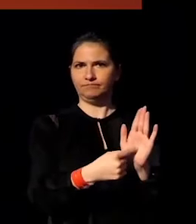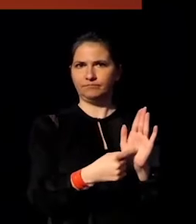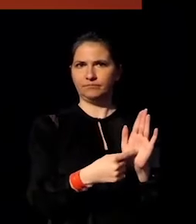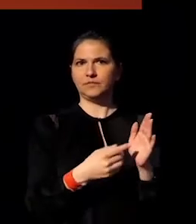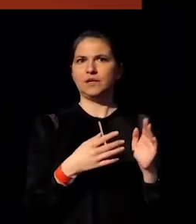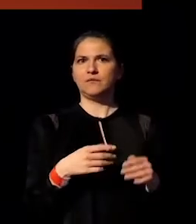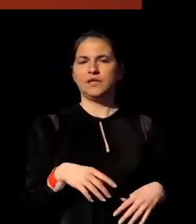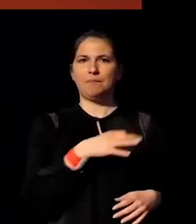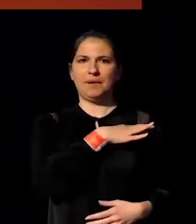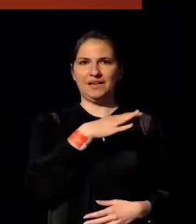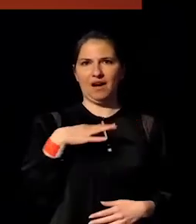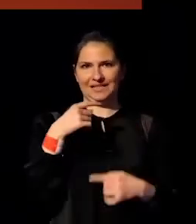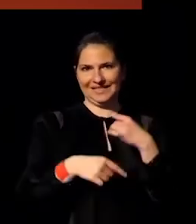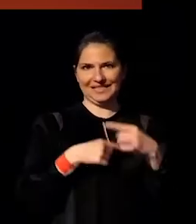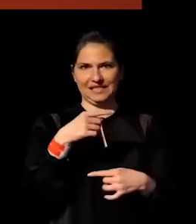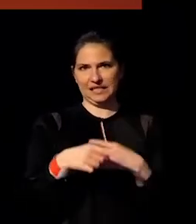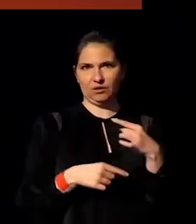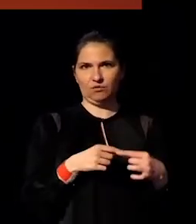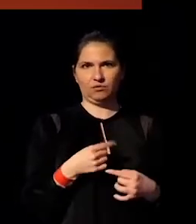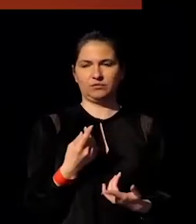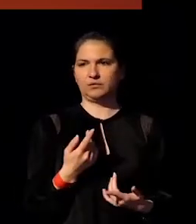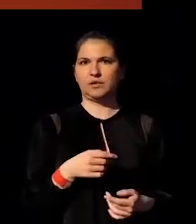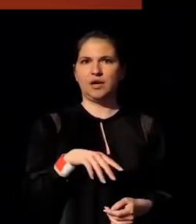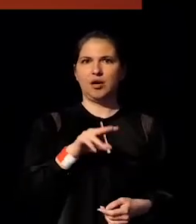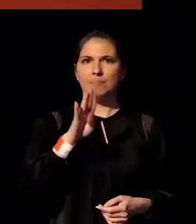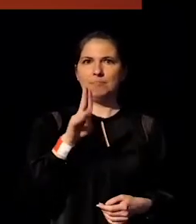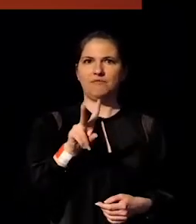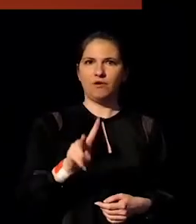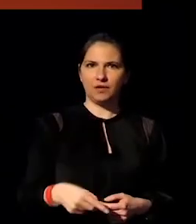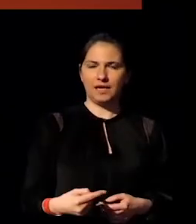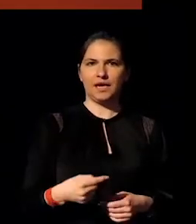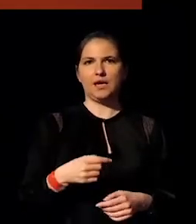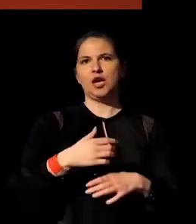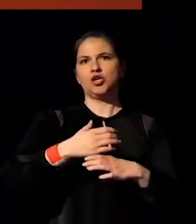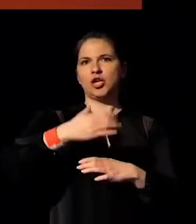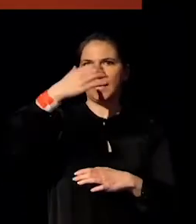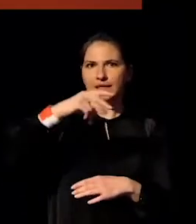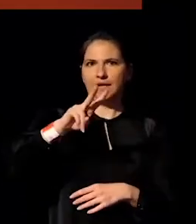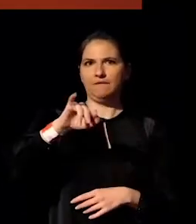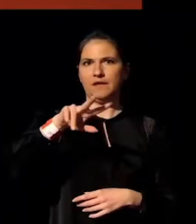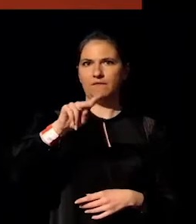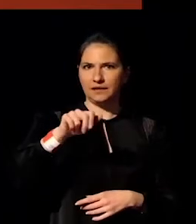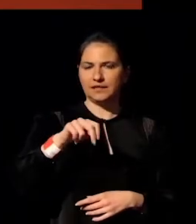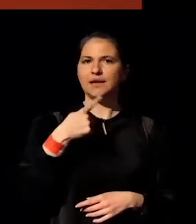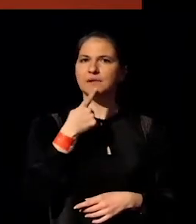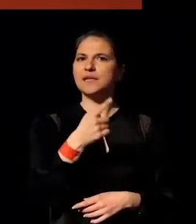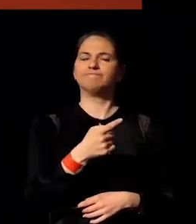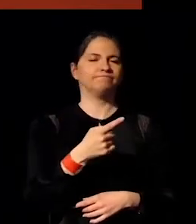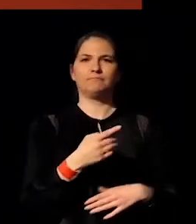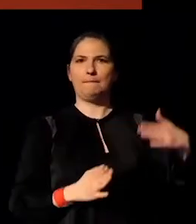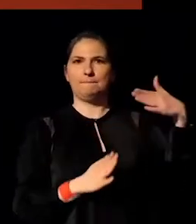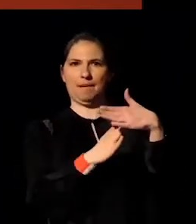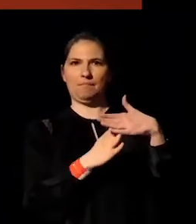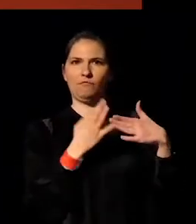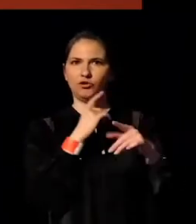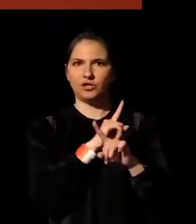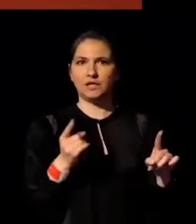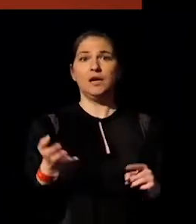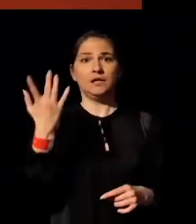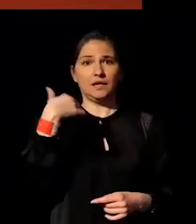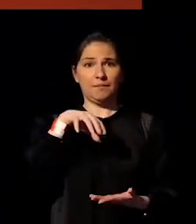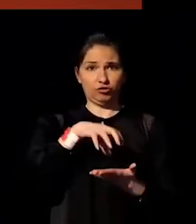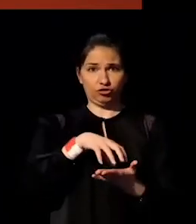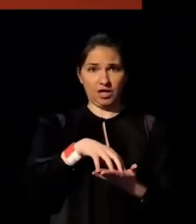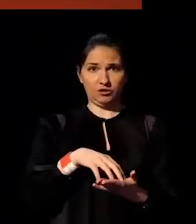die Privatisierungsabsichten bei BVG, BSR, Charité und Vivantes gesetzt. Damals war die Übergabe aller städtischen Kitas